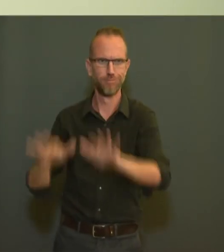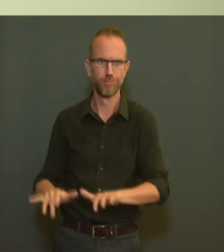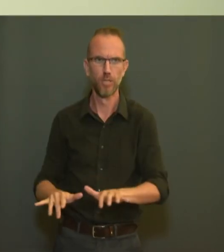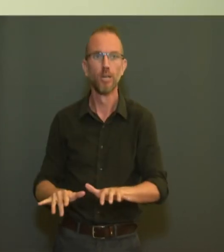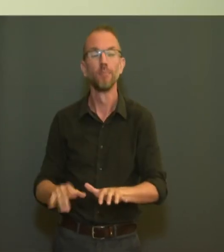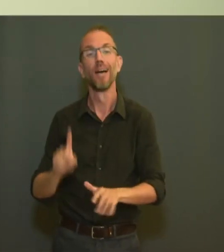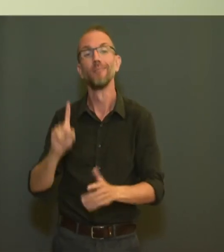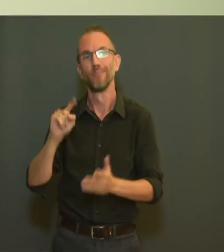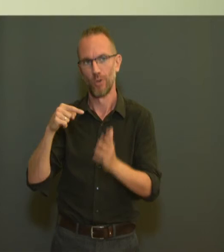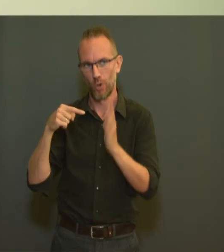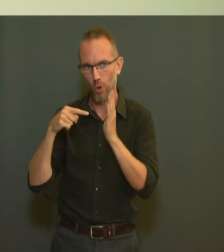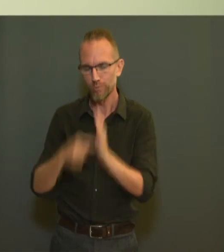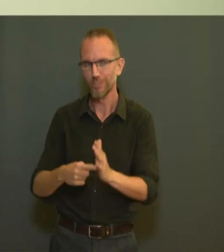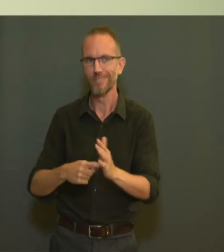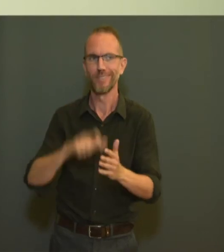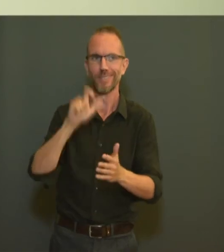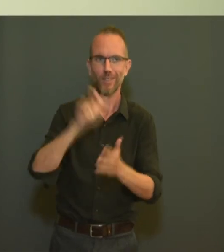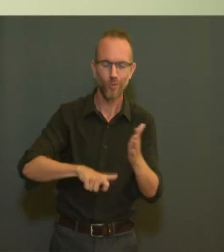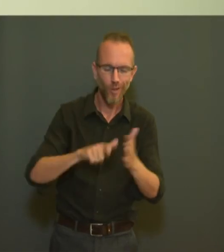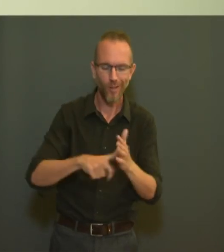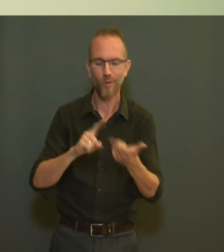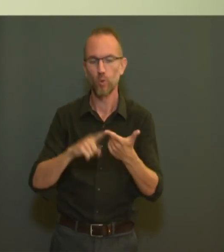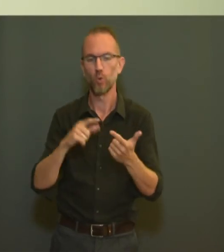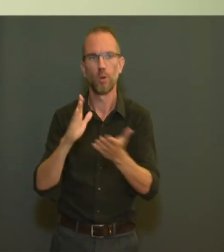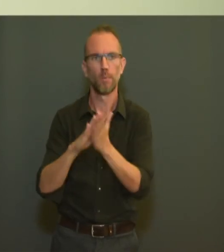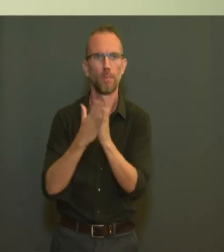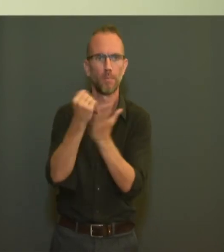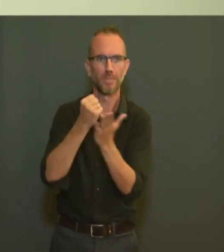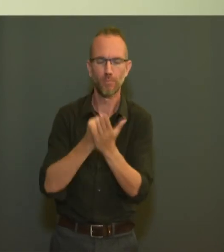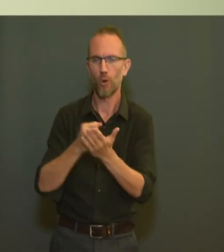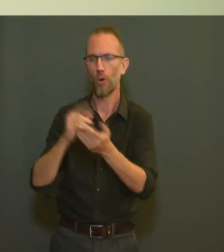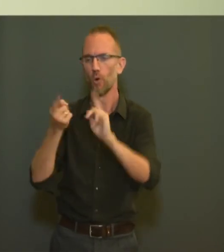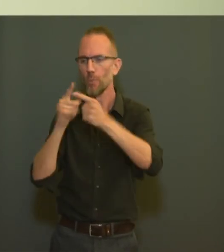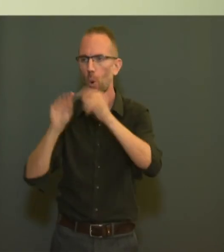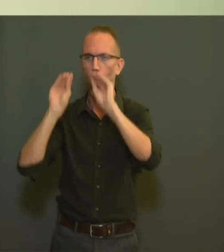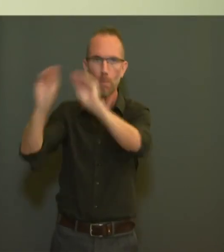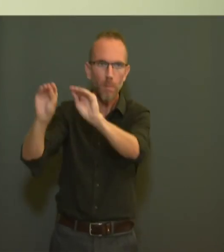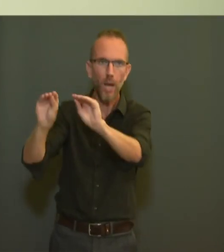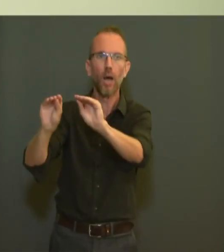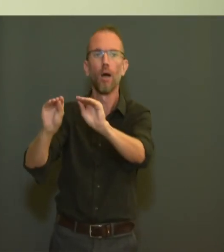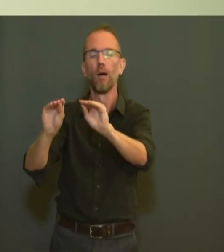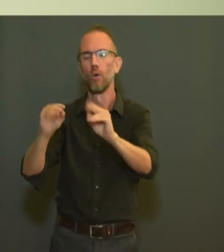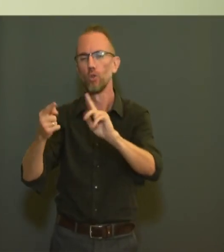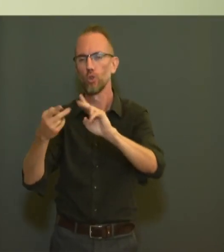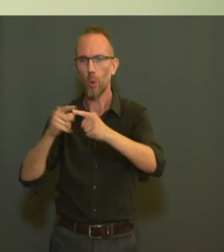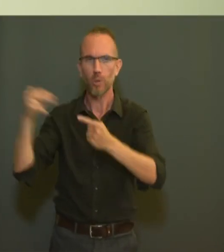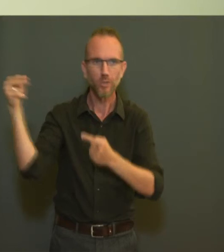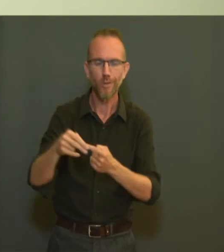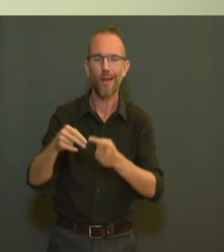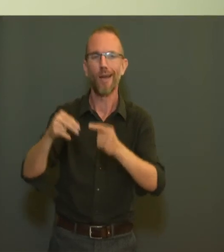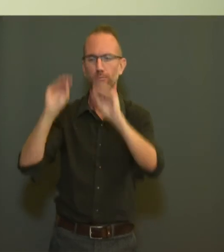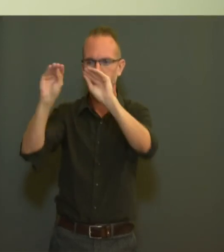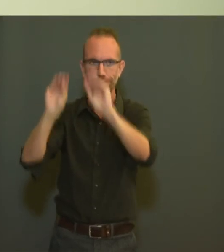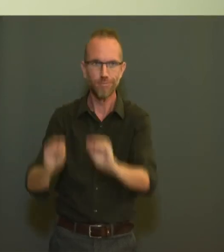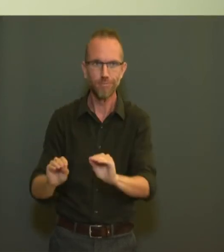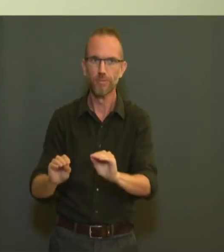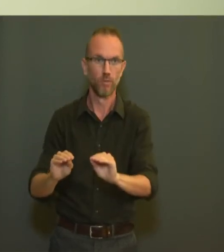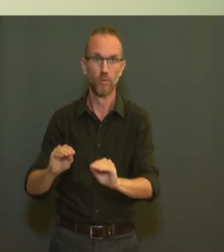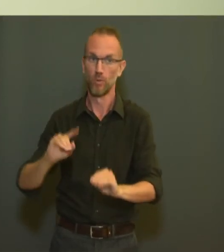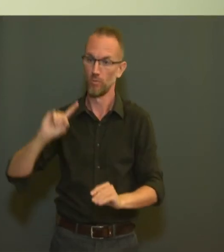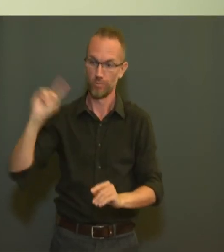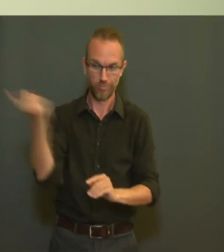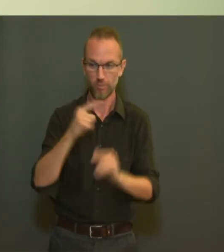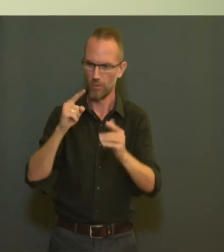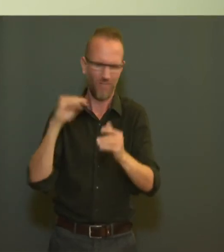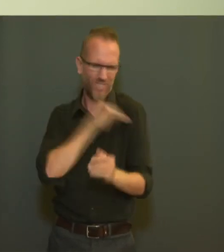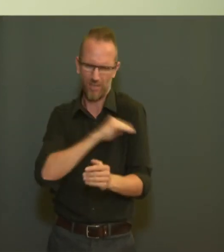votre numéro national et le numéro de votre carte d'identité et votre passeport. Mais en quelques minutes, c'est rapidement fait. On obtient ainsi